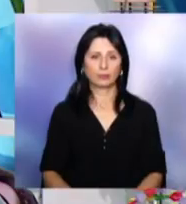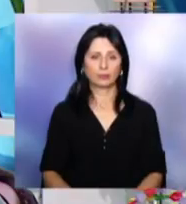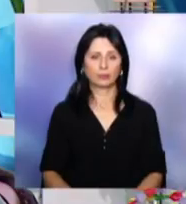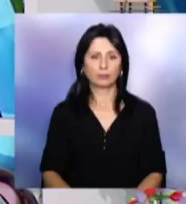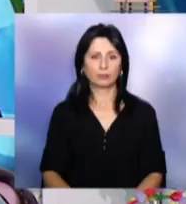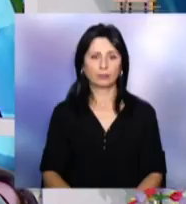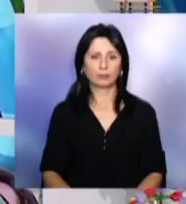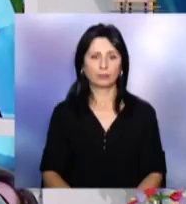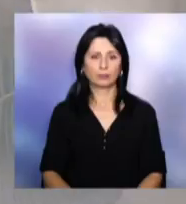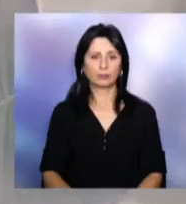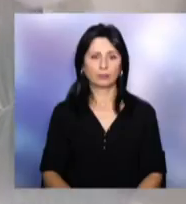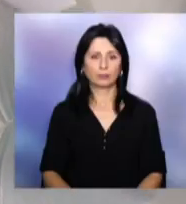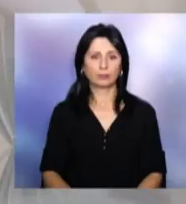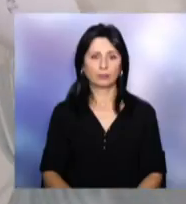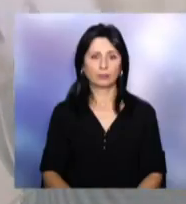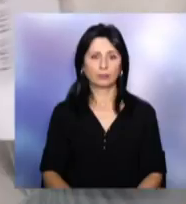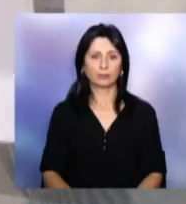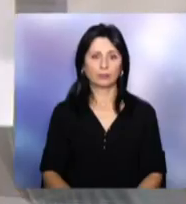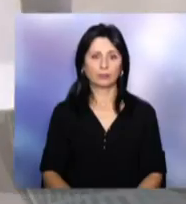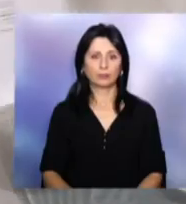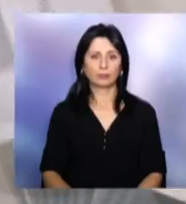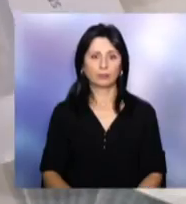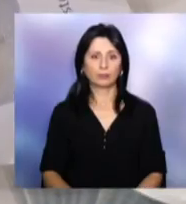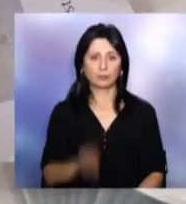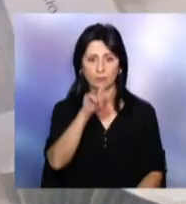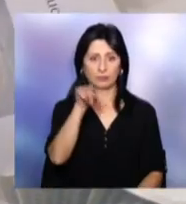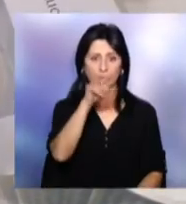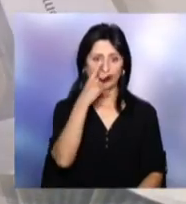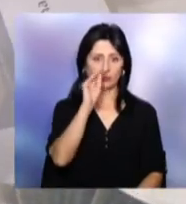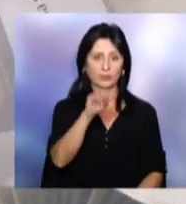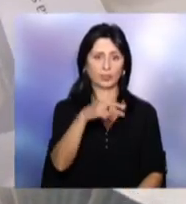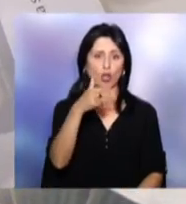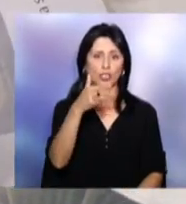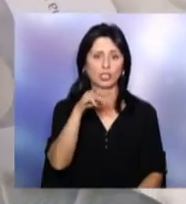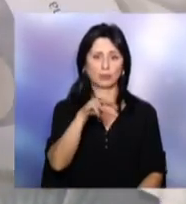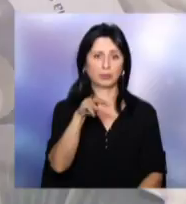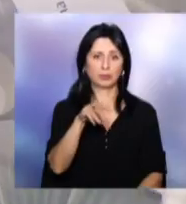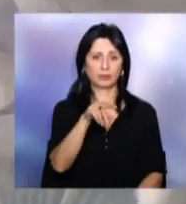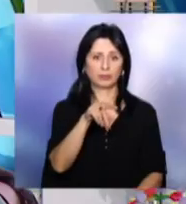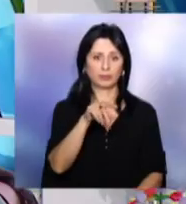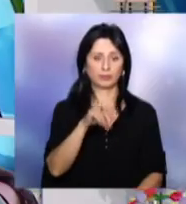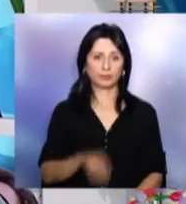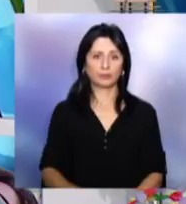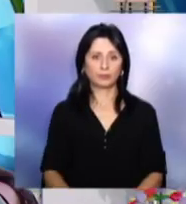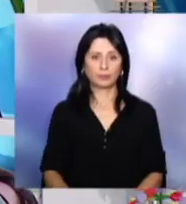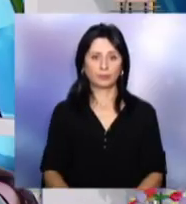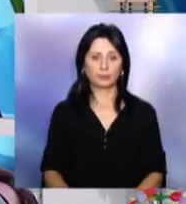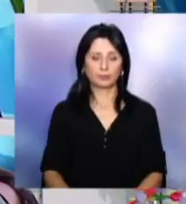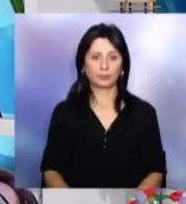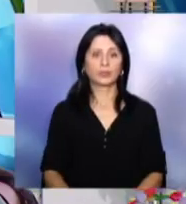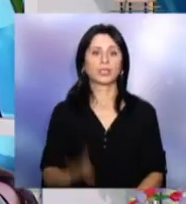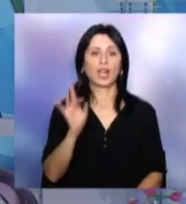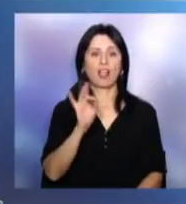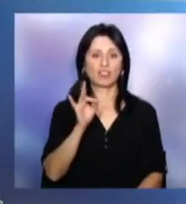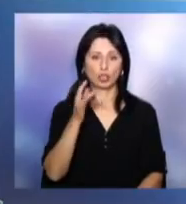30 მმ და ამ ხაზის ირგვლივ უნდა მოხდეს განაკვეთის გაკეთება. ანუ ჩვენ